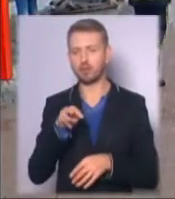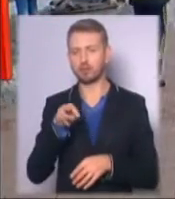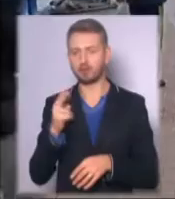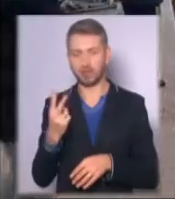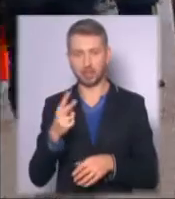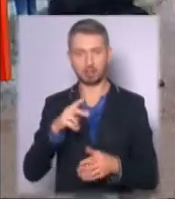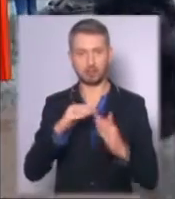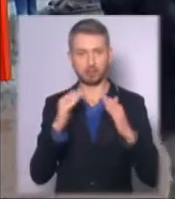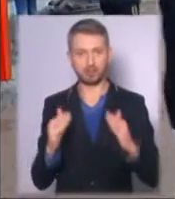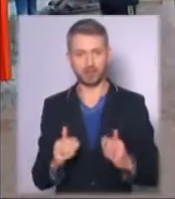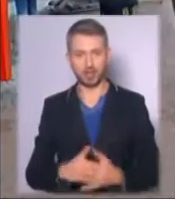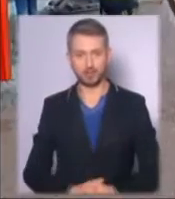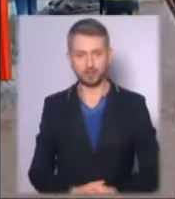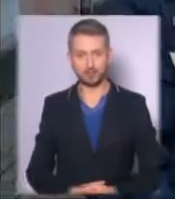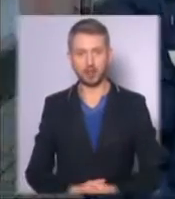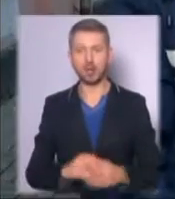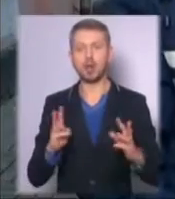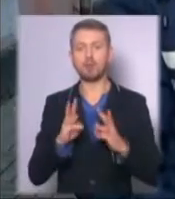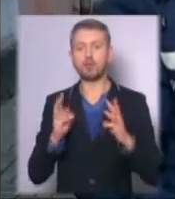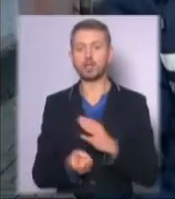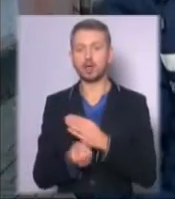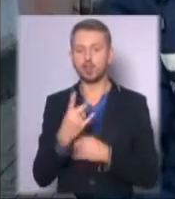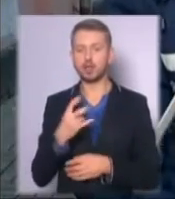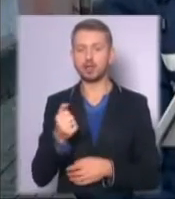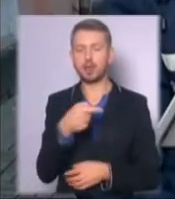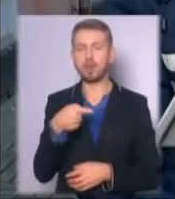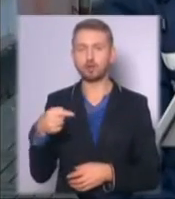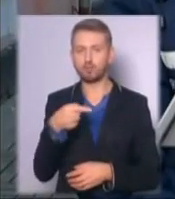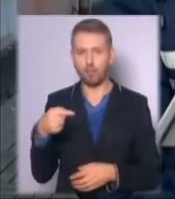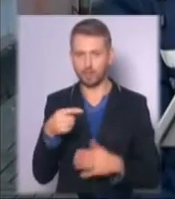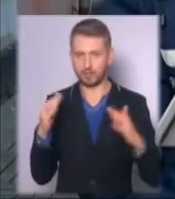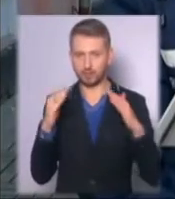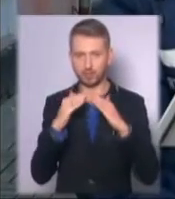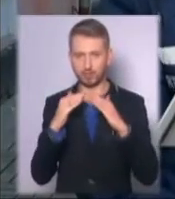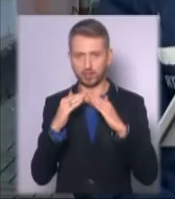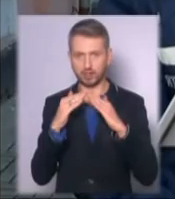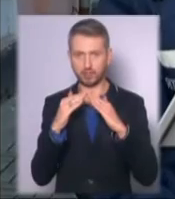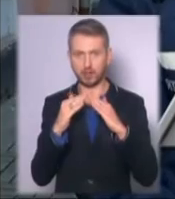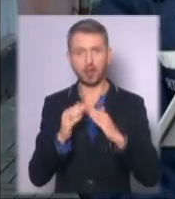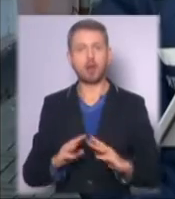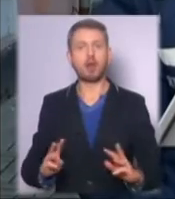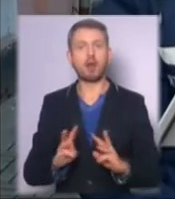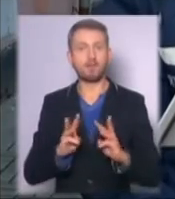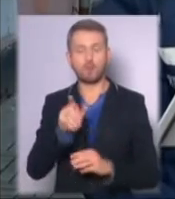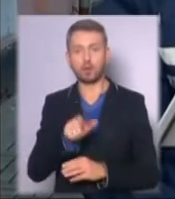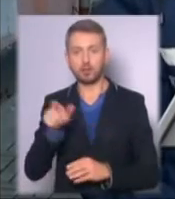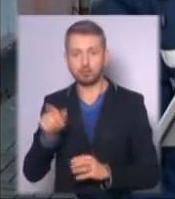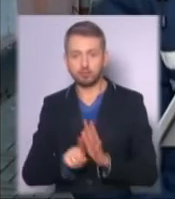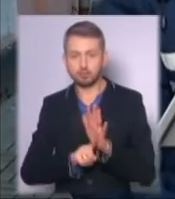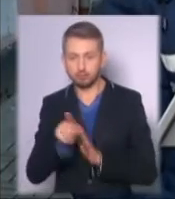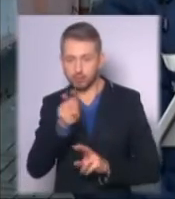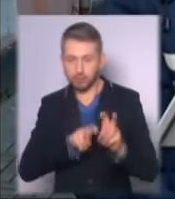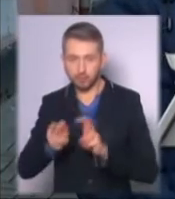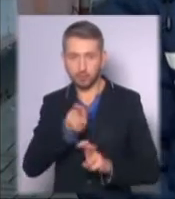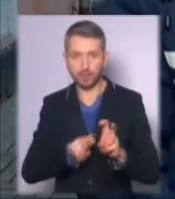приміщення. Пожежа виникла на першому поверсі будівлі. Вогнеборці приступили до розвідки, в ході якої